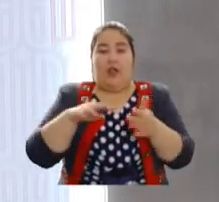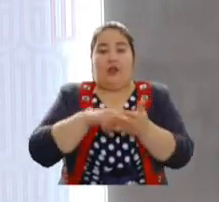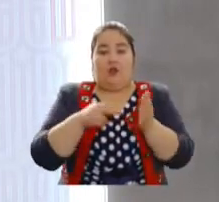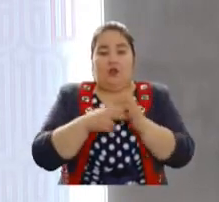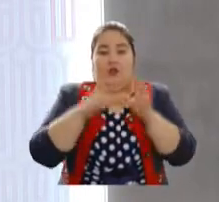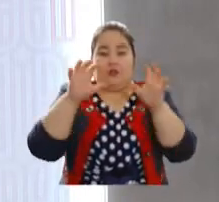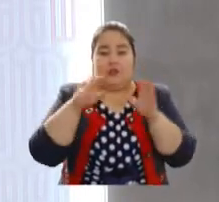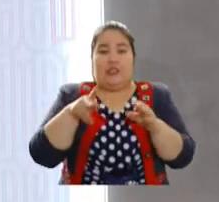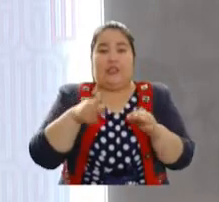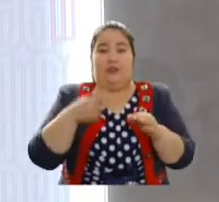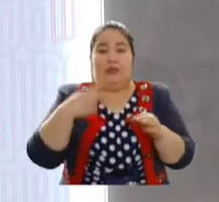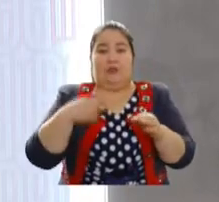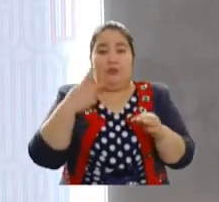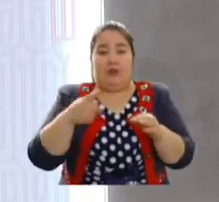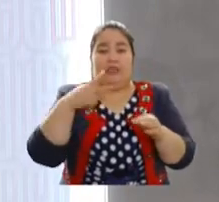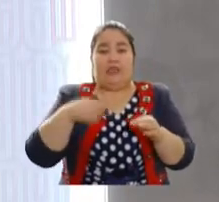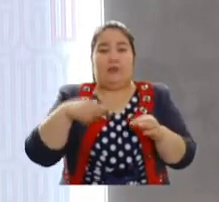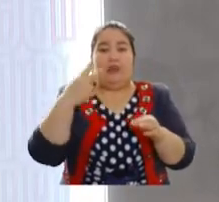bilan